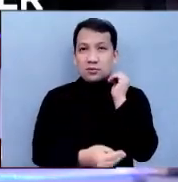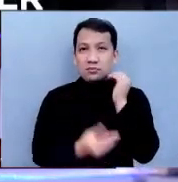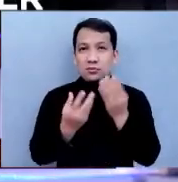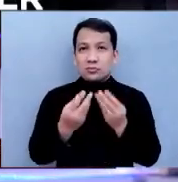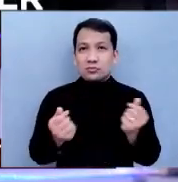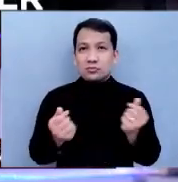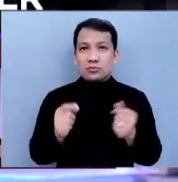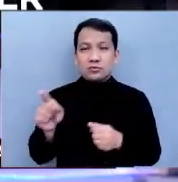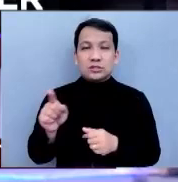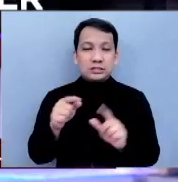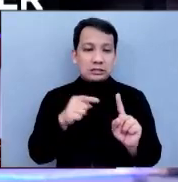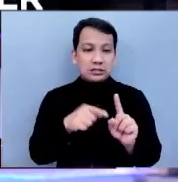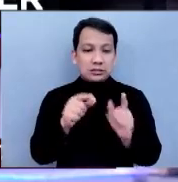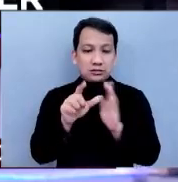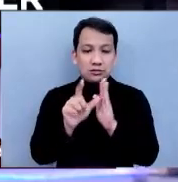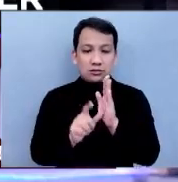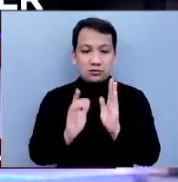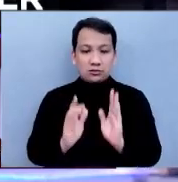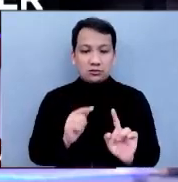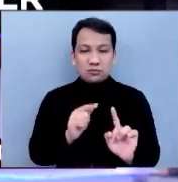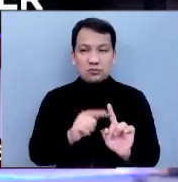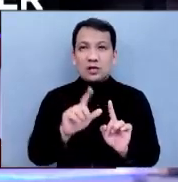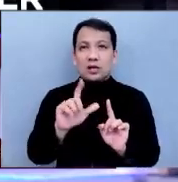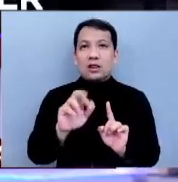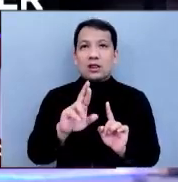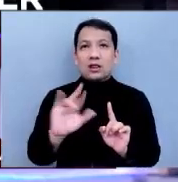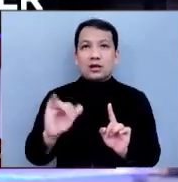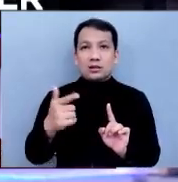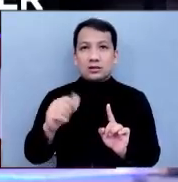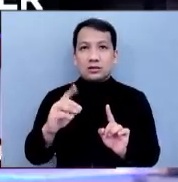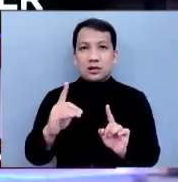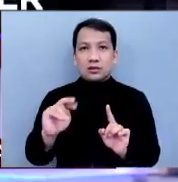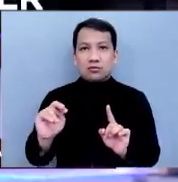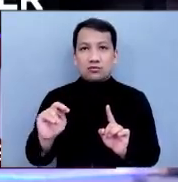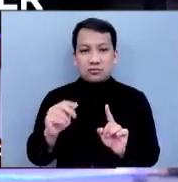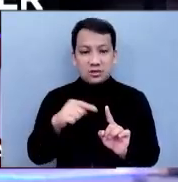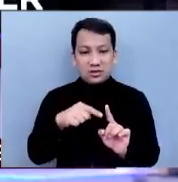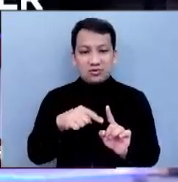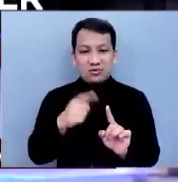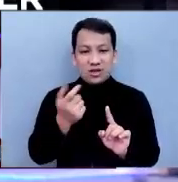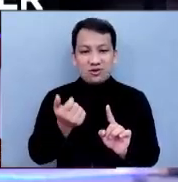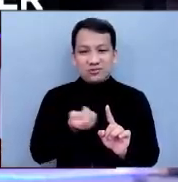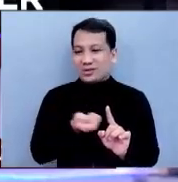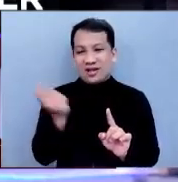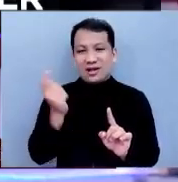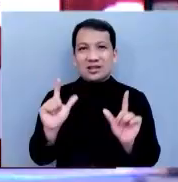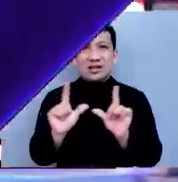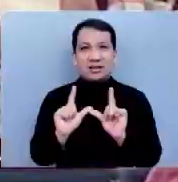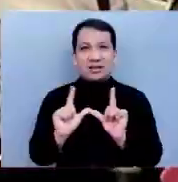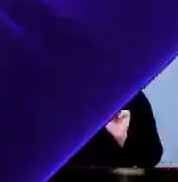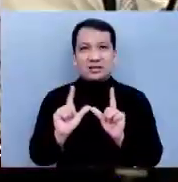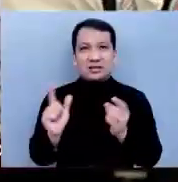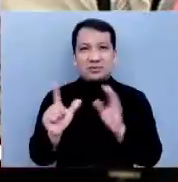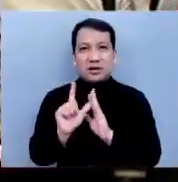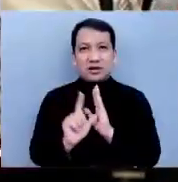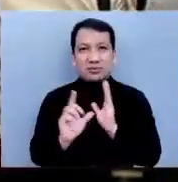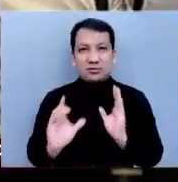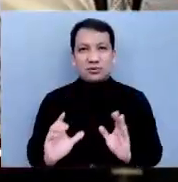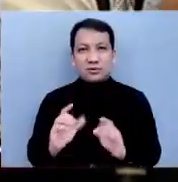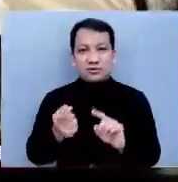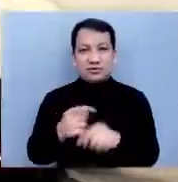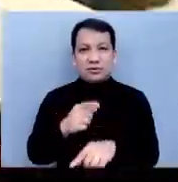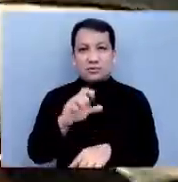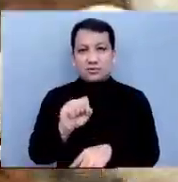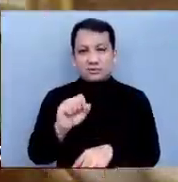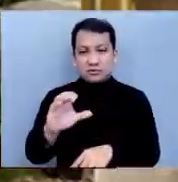Larry Gadon kahit pa dinisbar o inalis na siya sa listahan ng mga abogado ng Korte Suprema. Ayon kay Executive Secretary